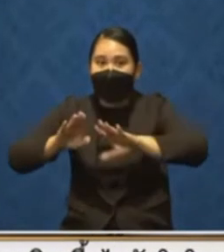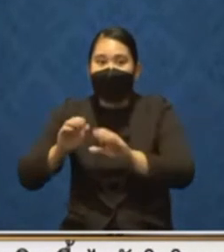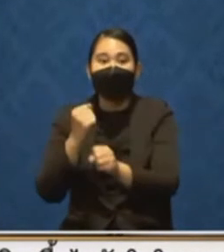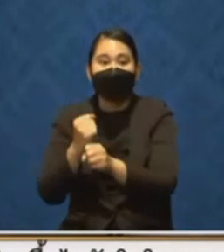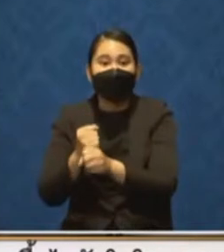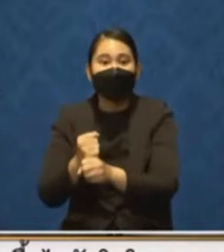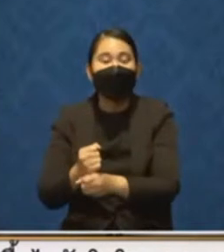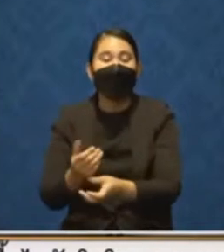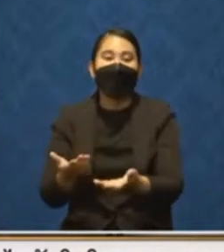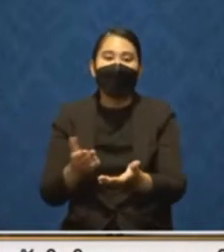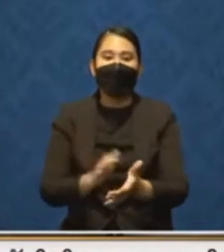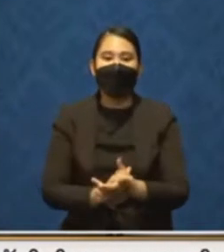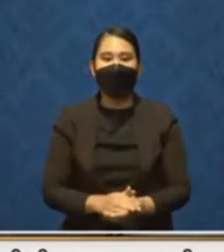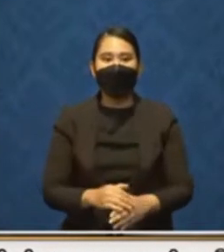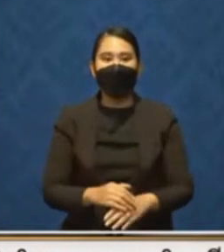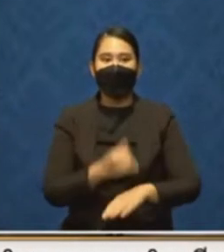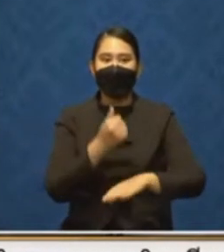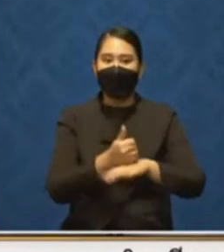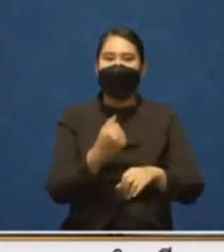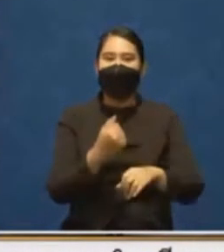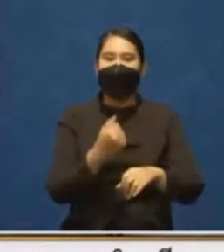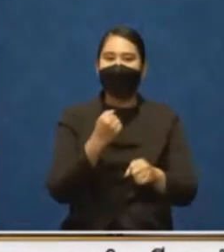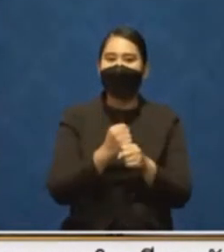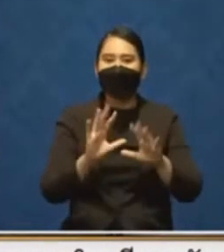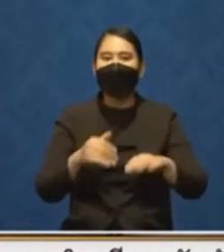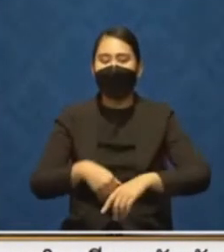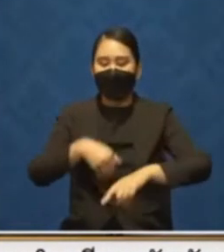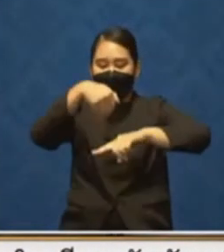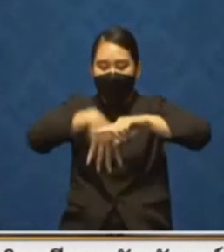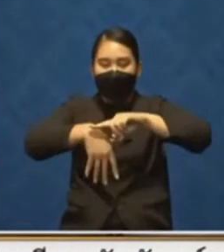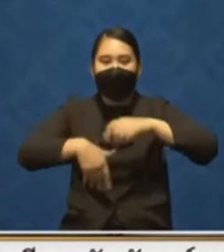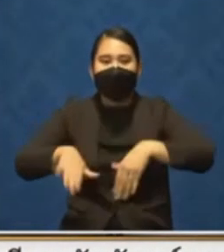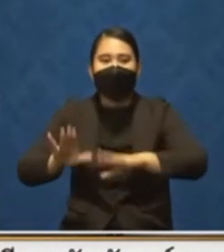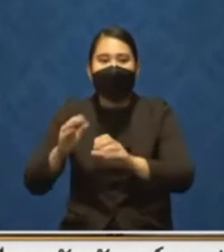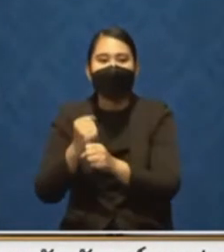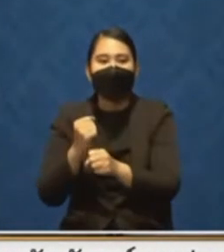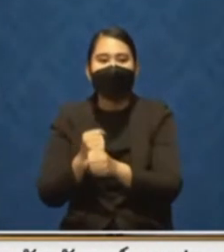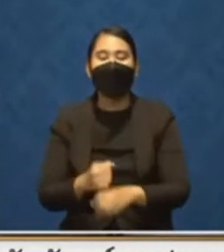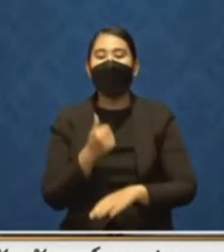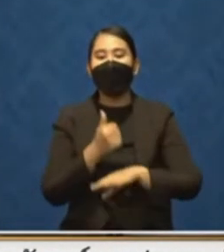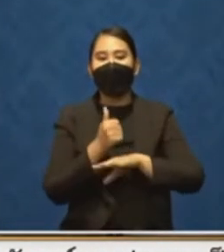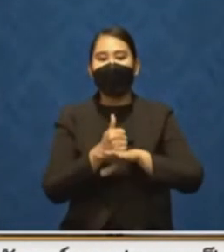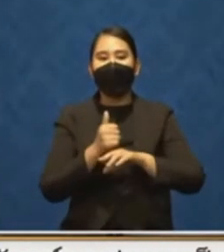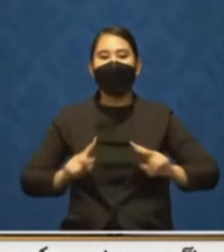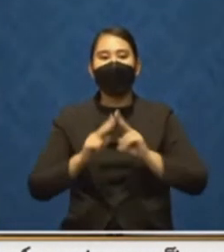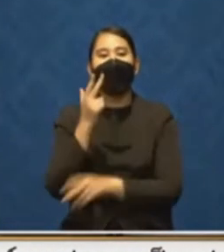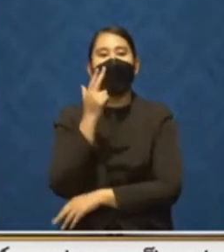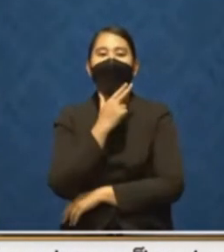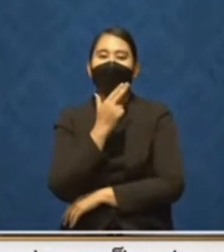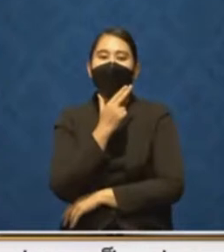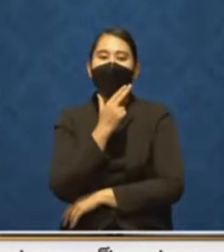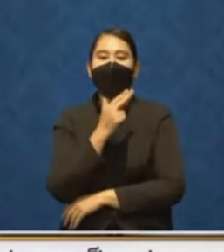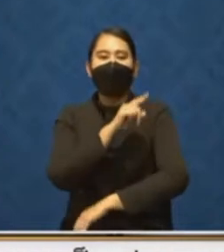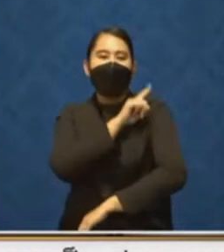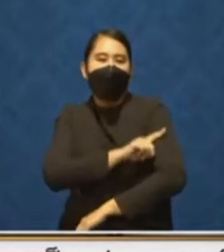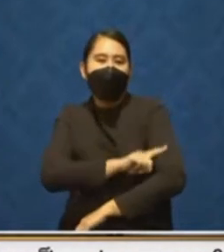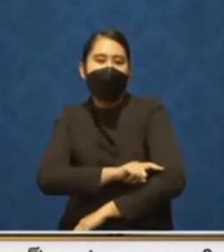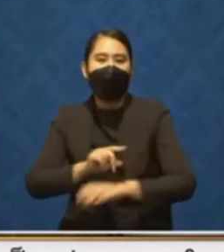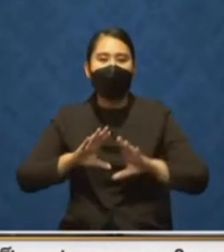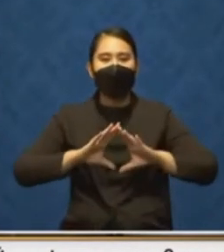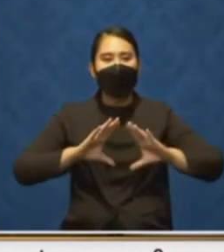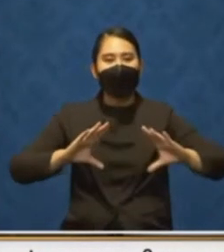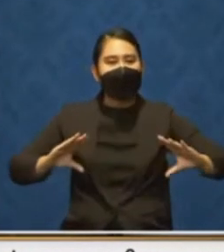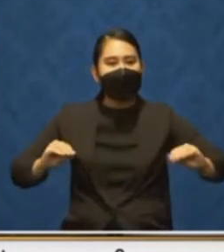ทำให้อธิบดีทำได้ด้วยเหรอครับรัฐมนตรีทำเป็นหล่อบริสุทธิ์ผุดผ่องไม่ทำ